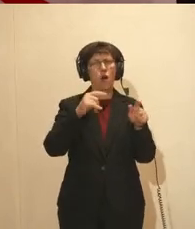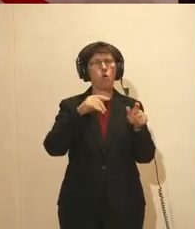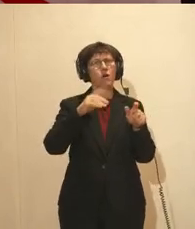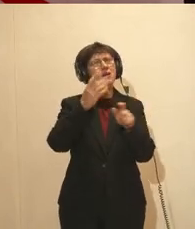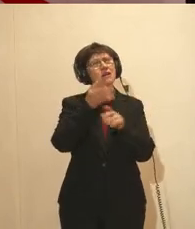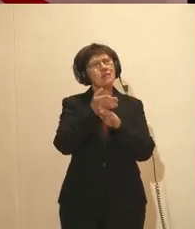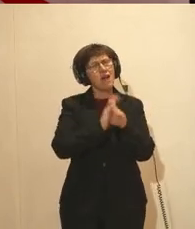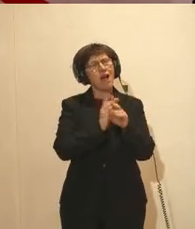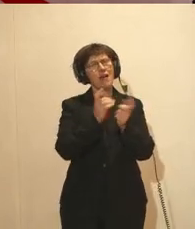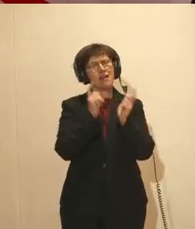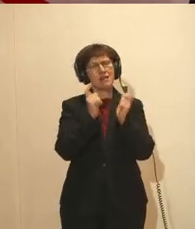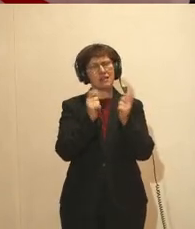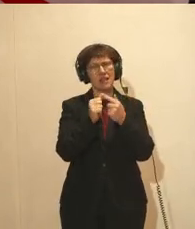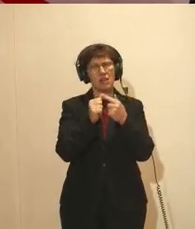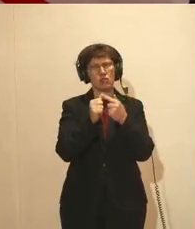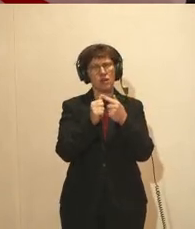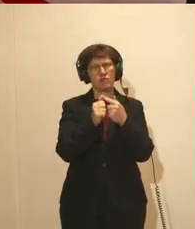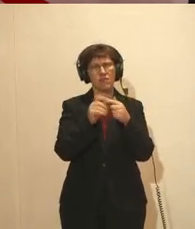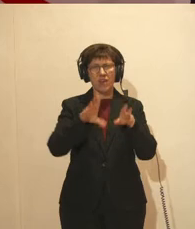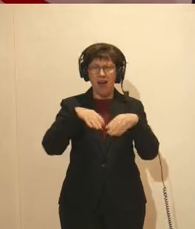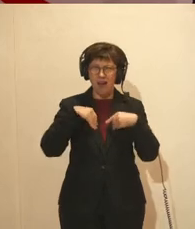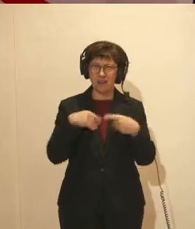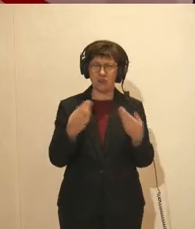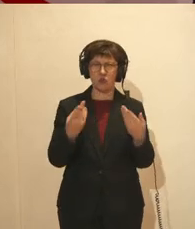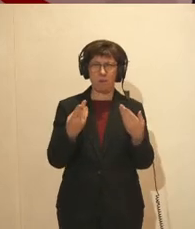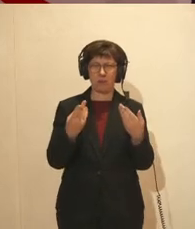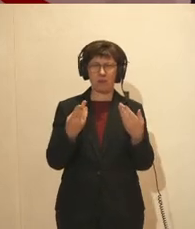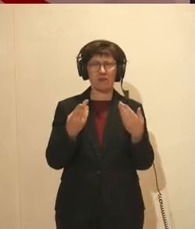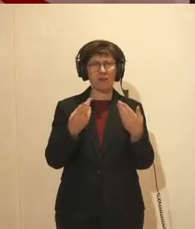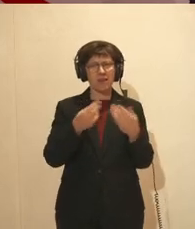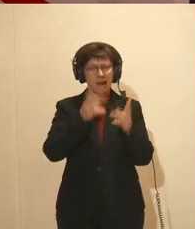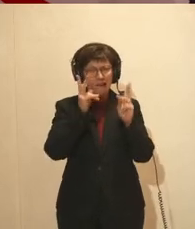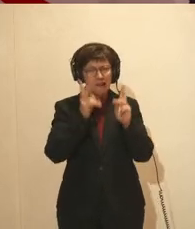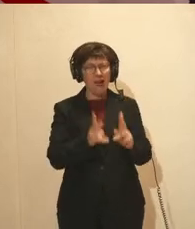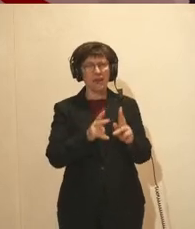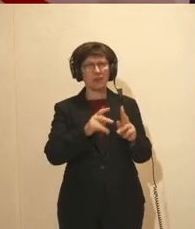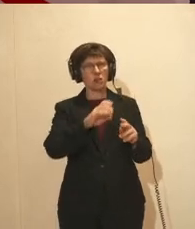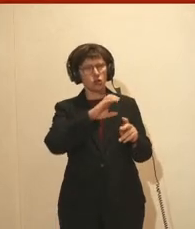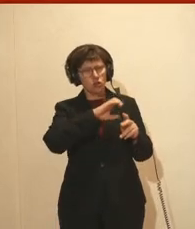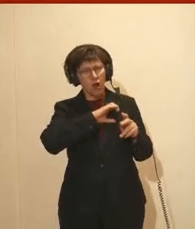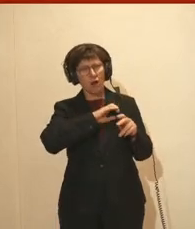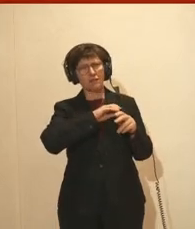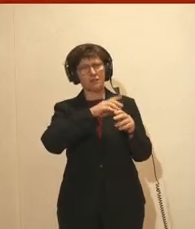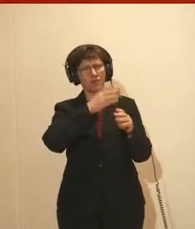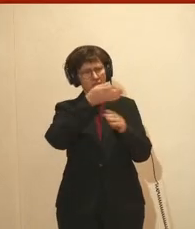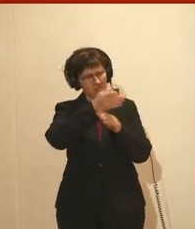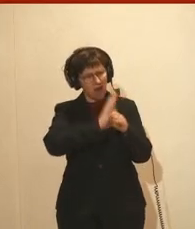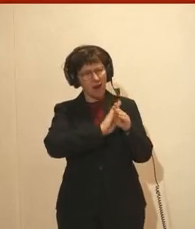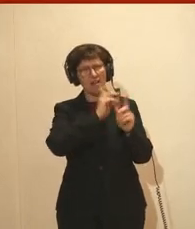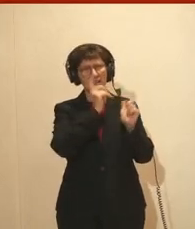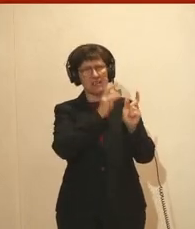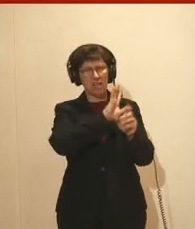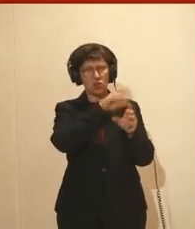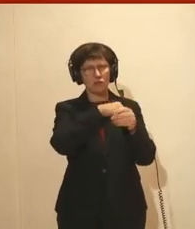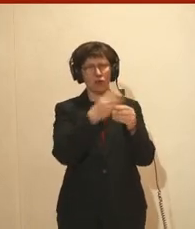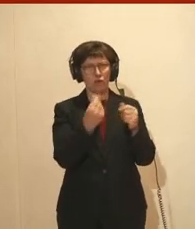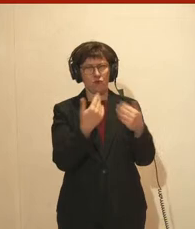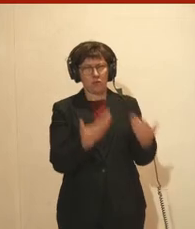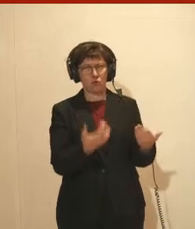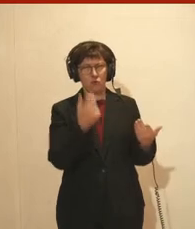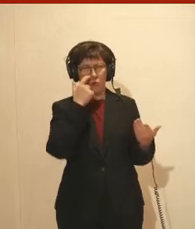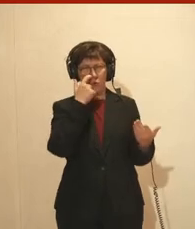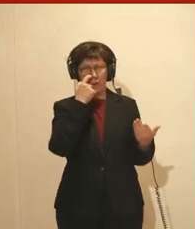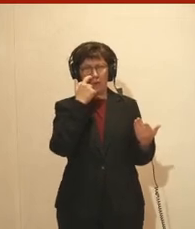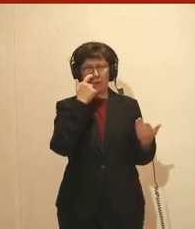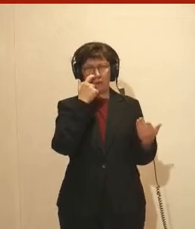unserer gesellschaft als angenommen und als einer mit allen rechten und chancen ausgestatteter teil unserer gesellschaft fühlen und dass